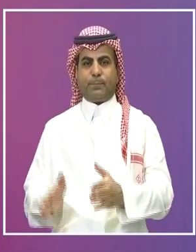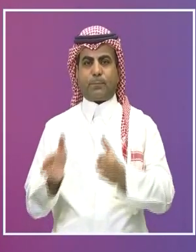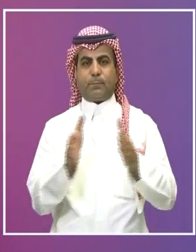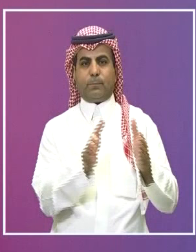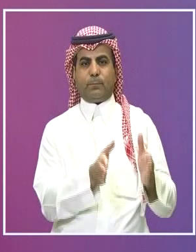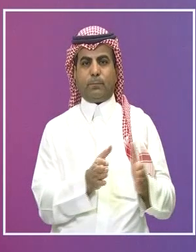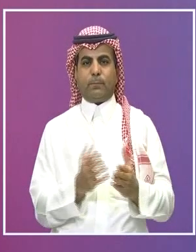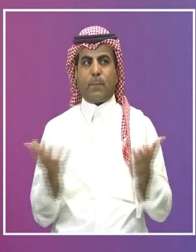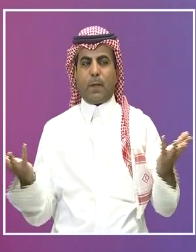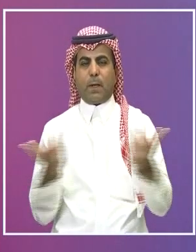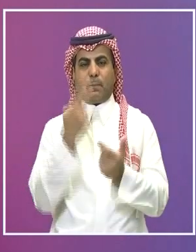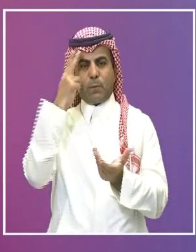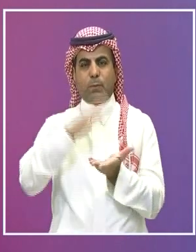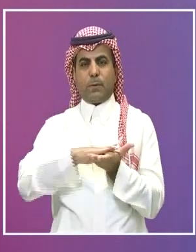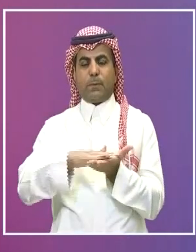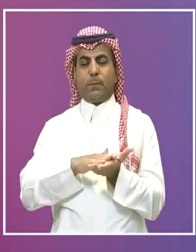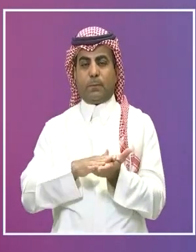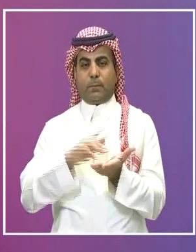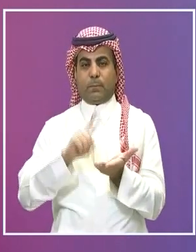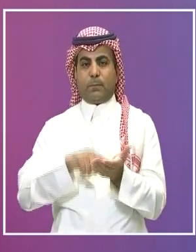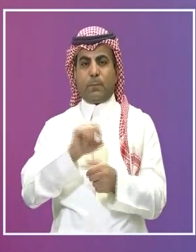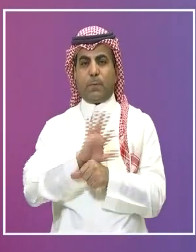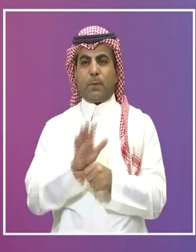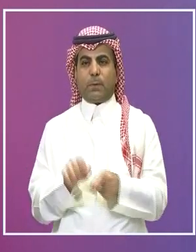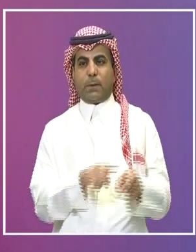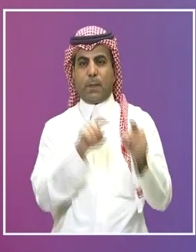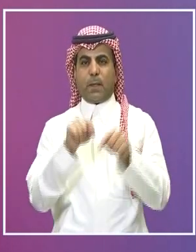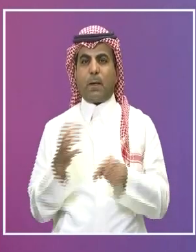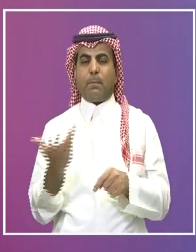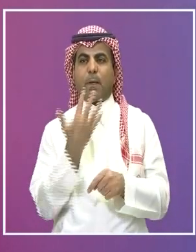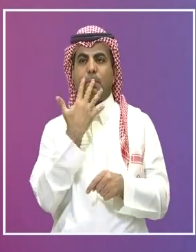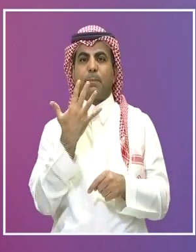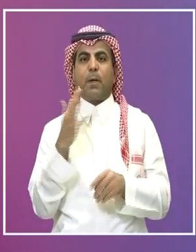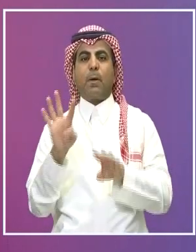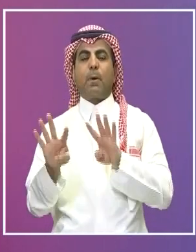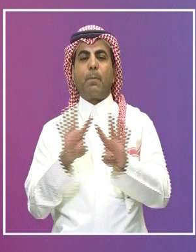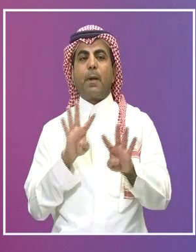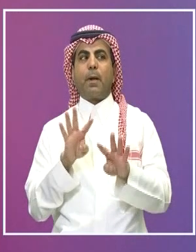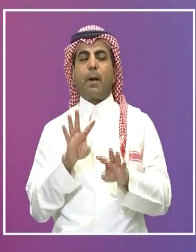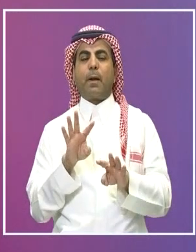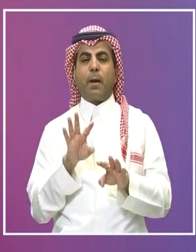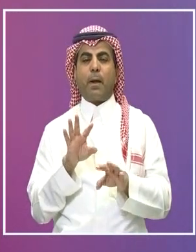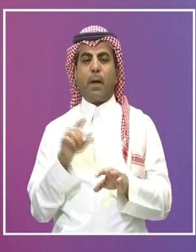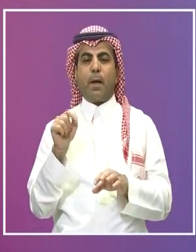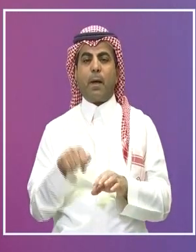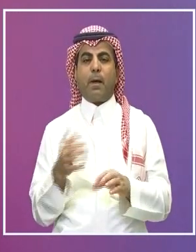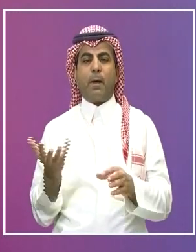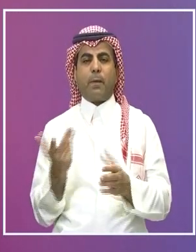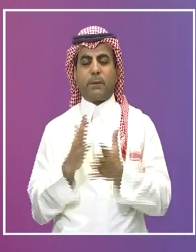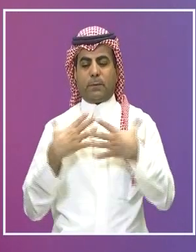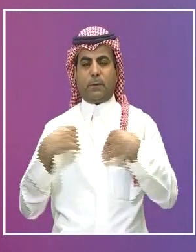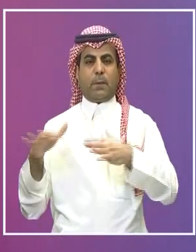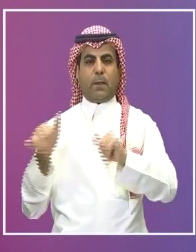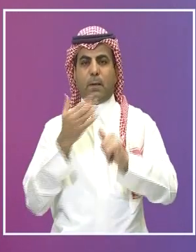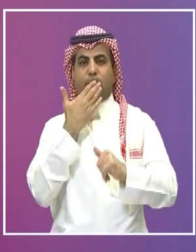فيما يتعلق بالإحصائيات المملكة العربية السعودية، الحالات المؤكدة تصل حتى الآن إلى 544,004 حالات، فيما أن حالات التعافي